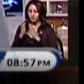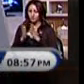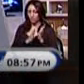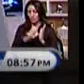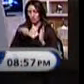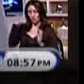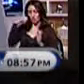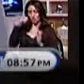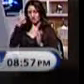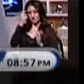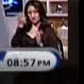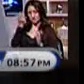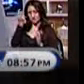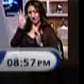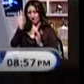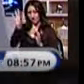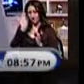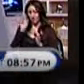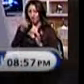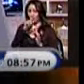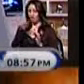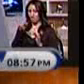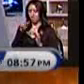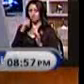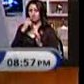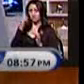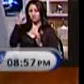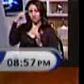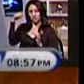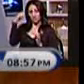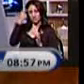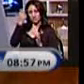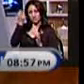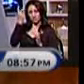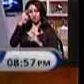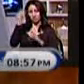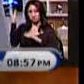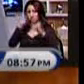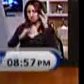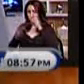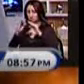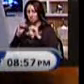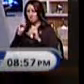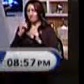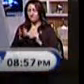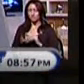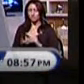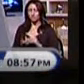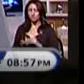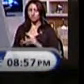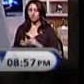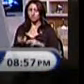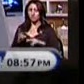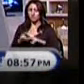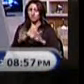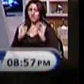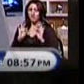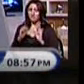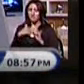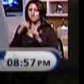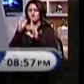الشكل يعني هي شيء يضاف لمآسي نحن نعيشها. ولكن الثقافة المصرية نحن ندافع عنها. انا